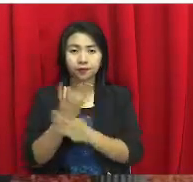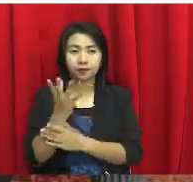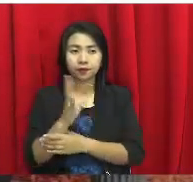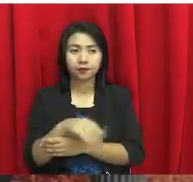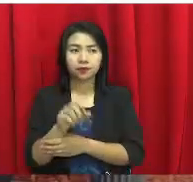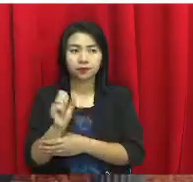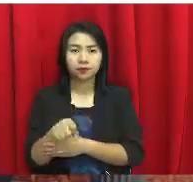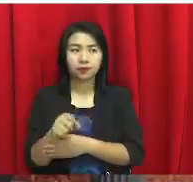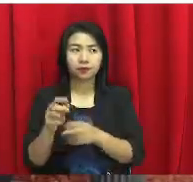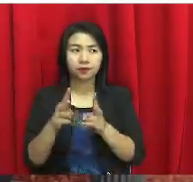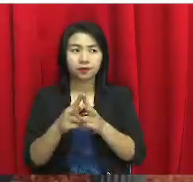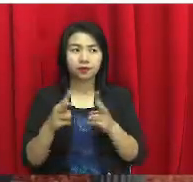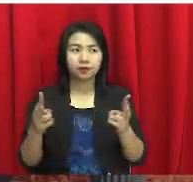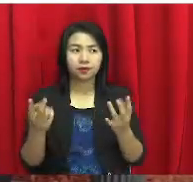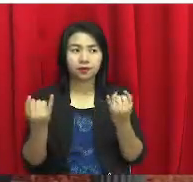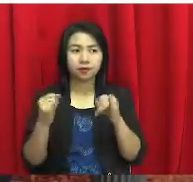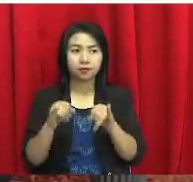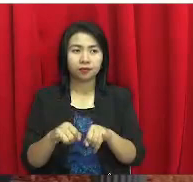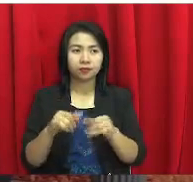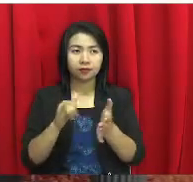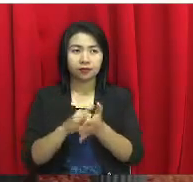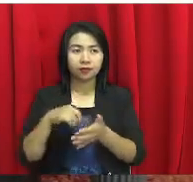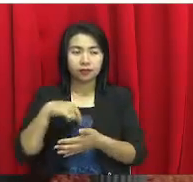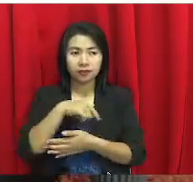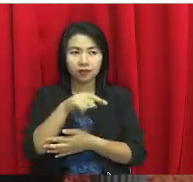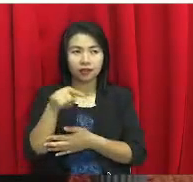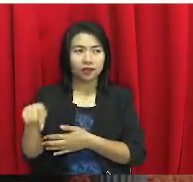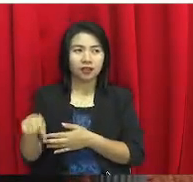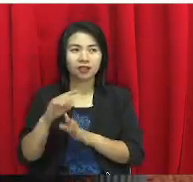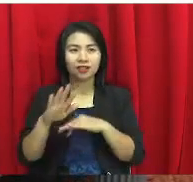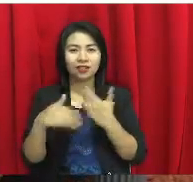Napaka-importante na tayo po ay lumago. Okay?